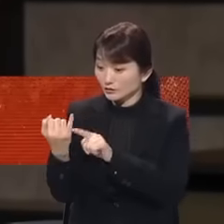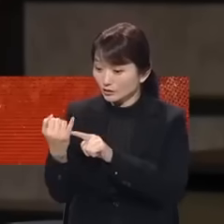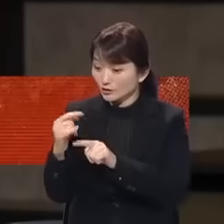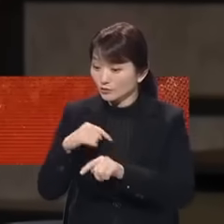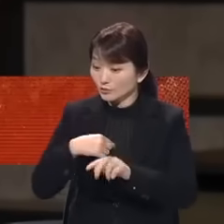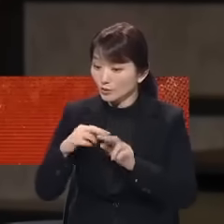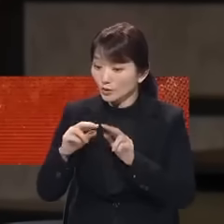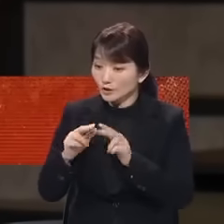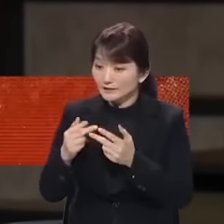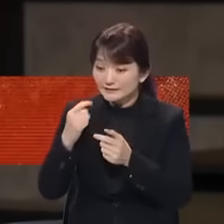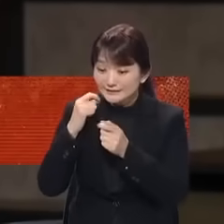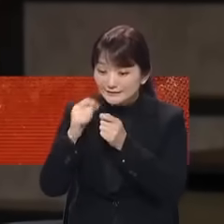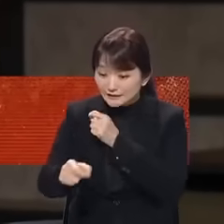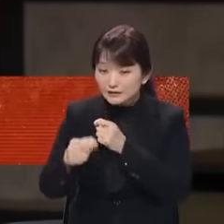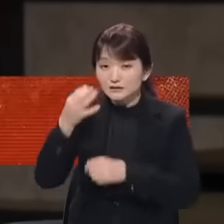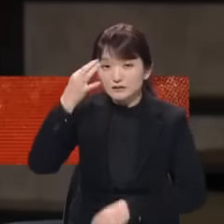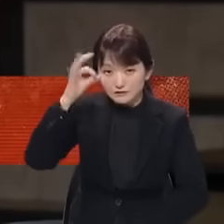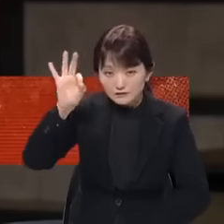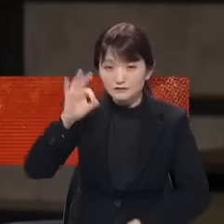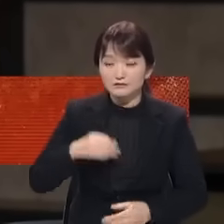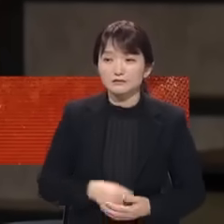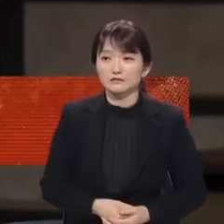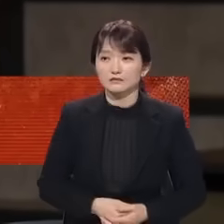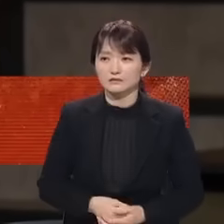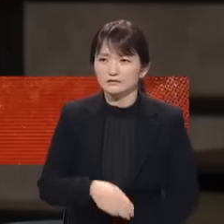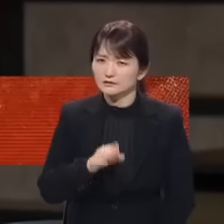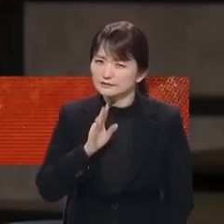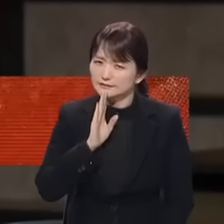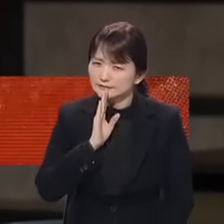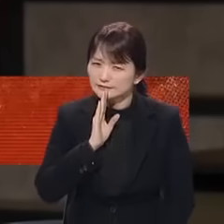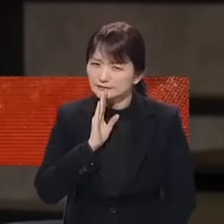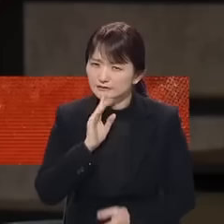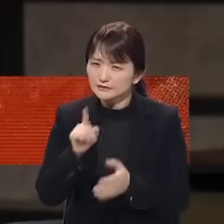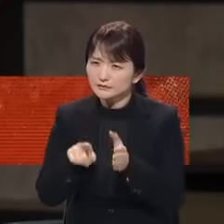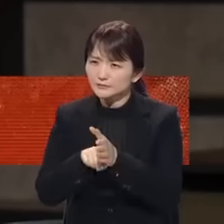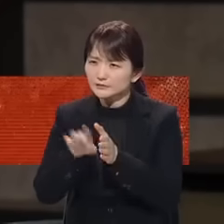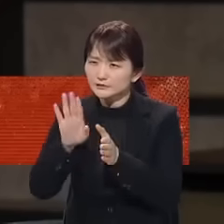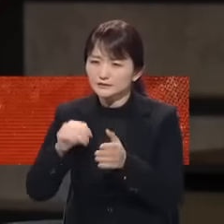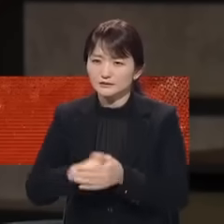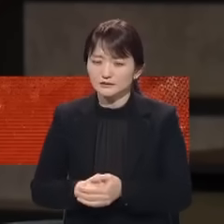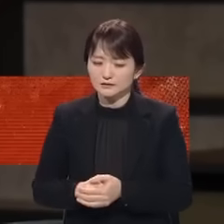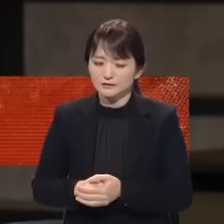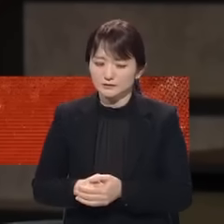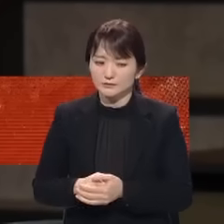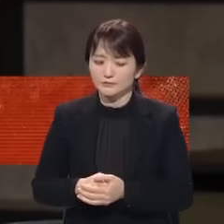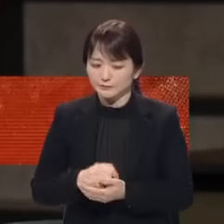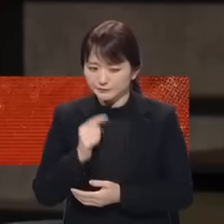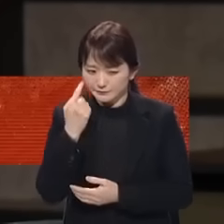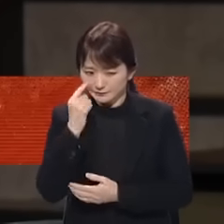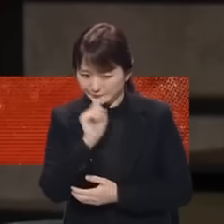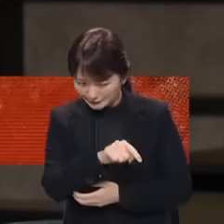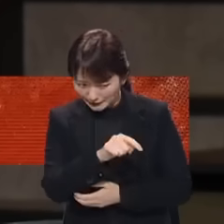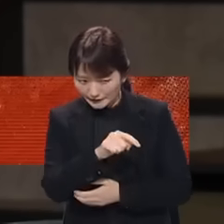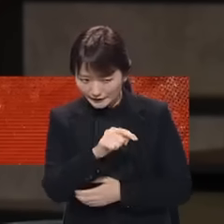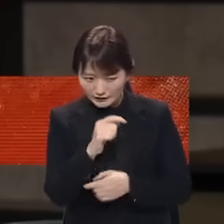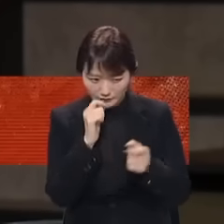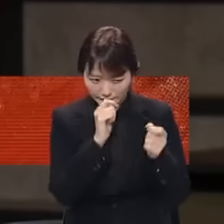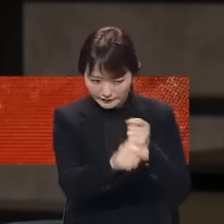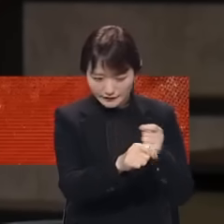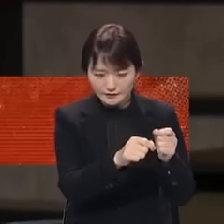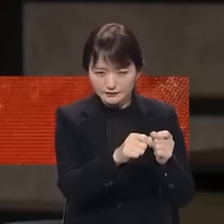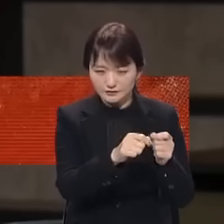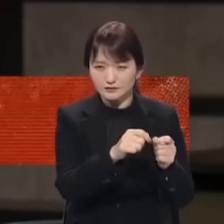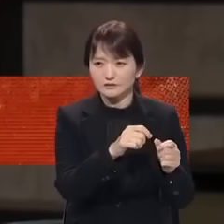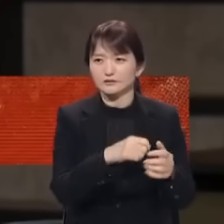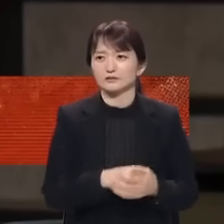인정을 했다라고 합니다. 그런 걸 보면 이걸 진짜라고 믿었다기보다는 마음 먹고 사기를 친 거죠. 그러니까 아버지가 전직